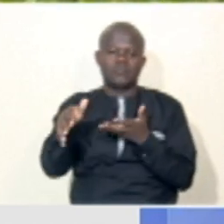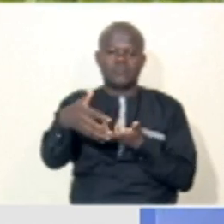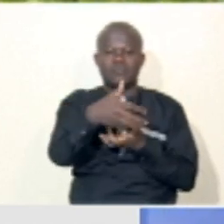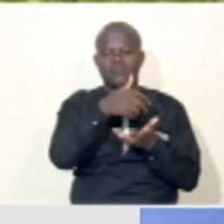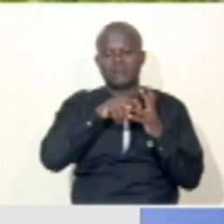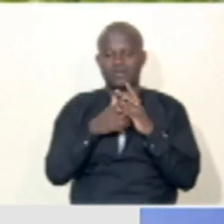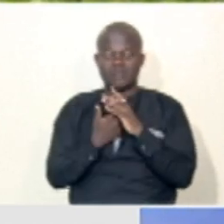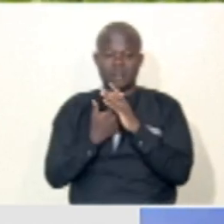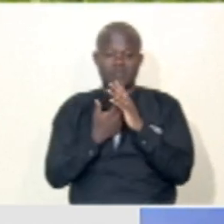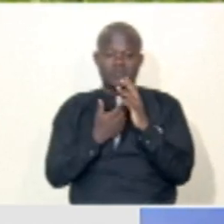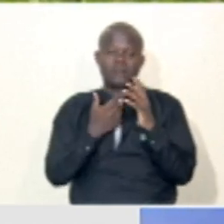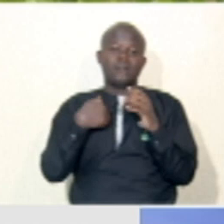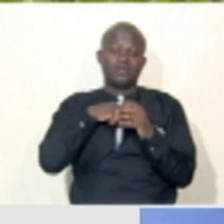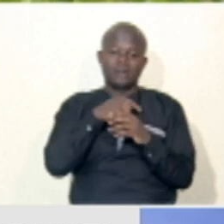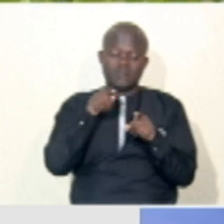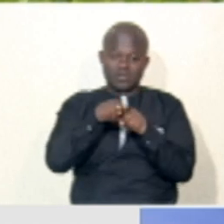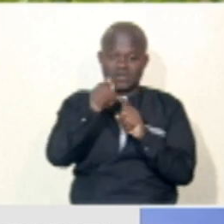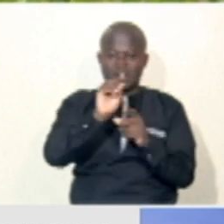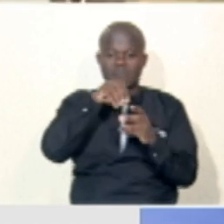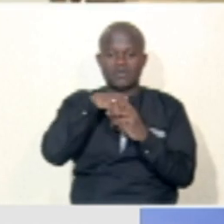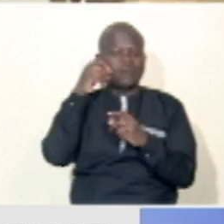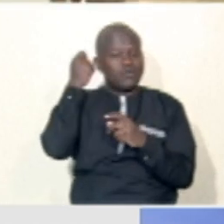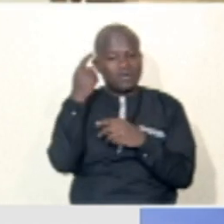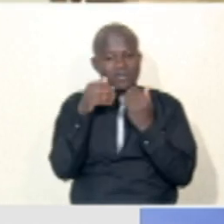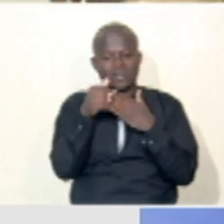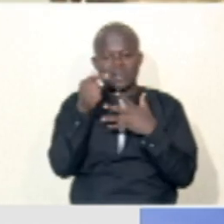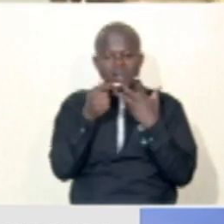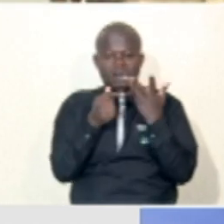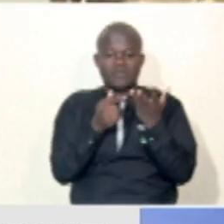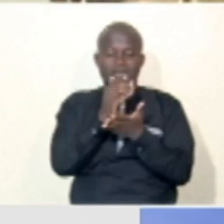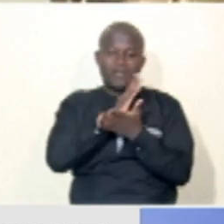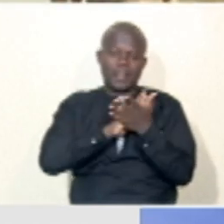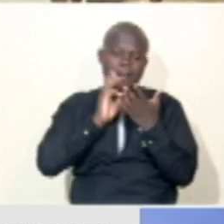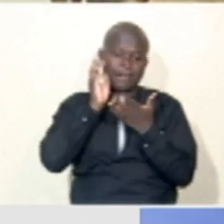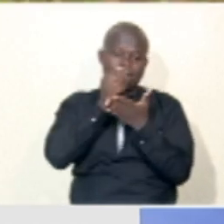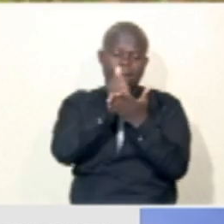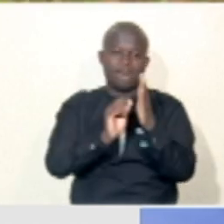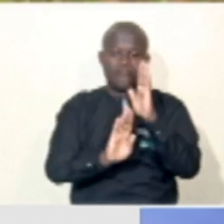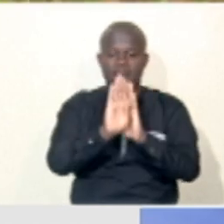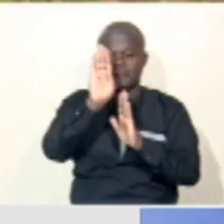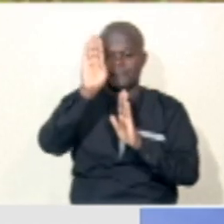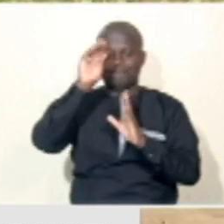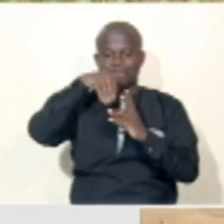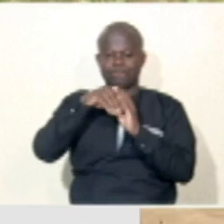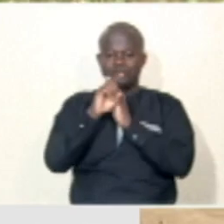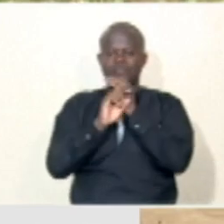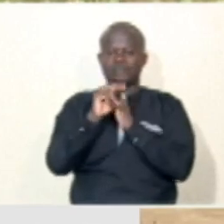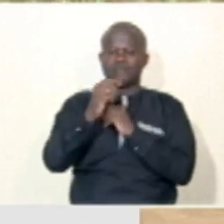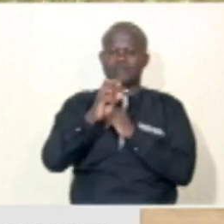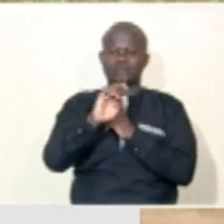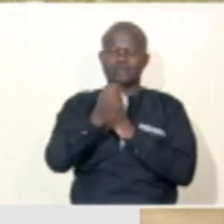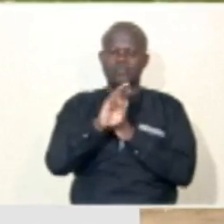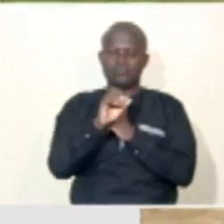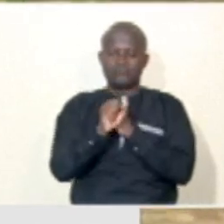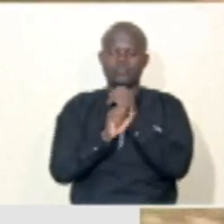mu minsi ivuba kandi nabo ngabo barimo urumva rero ibyo ni bimwe mu bikorwa bizabafasha kwiteza Muri utu turere twa Nyaruguru na